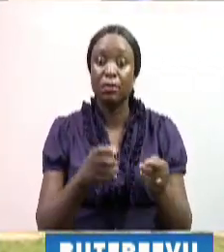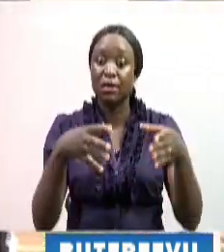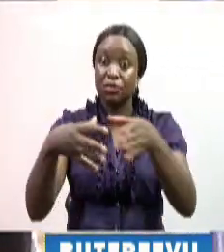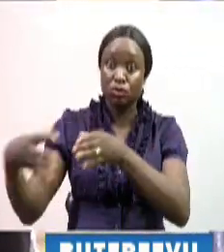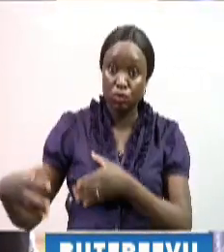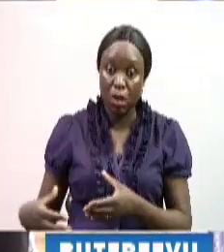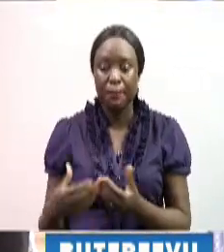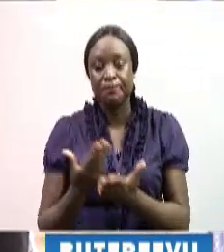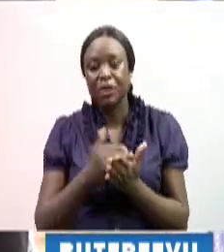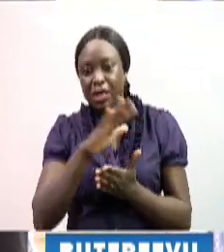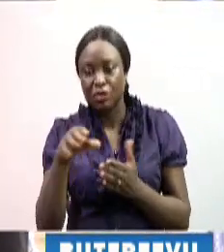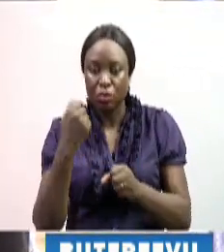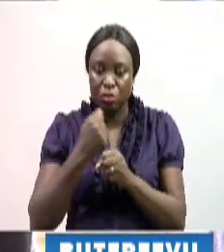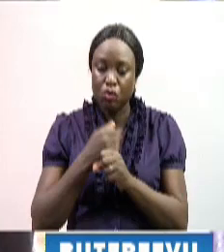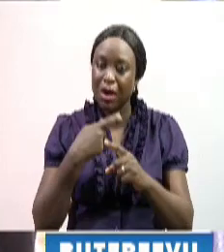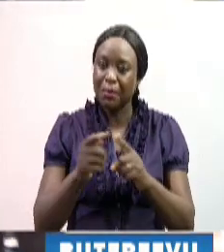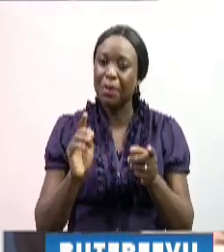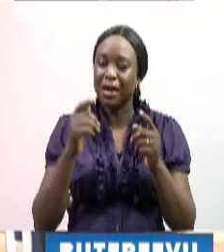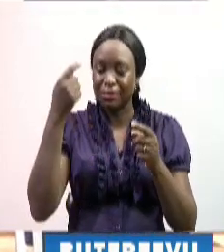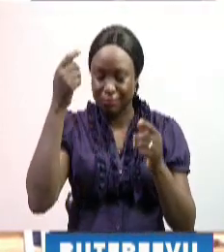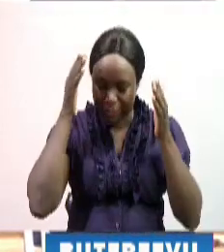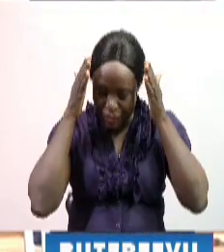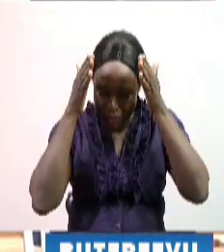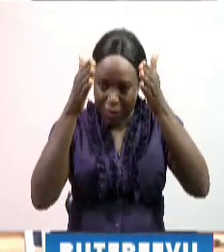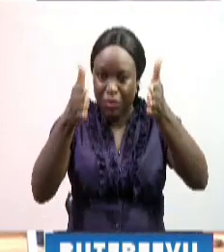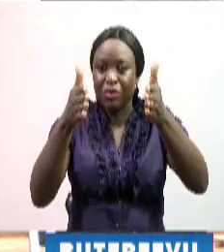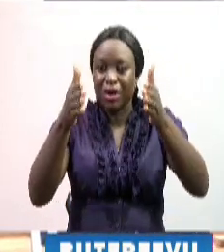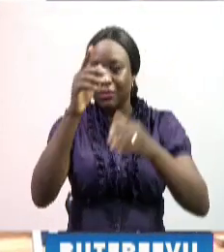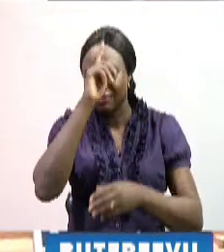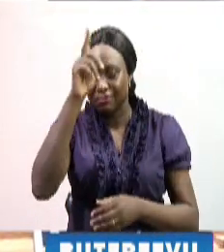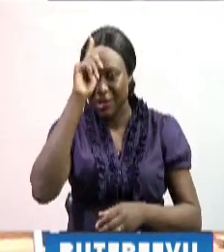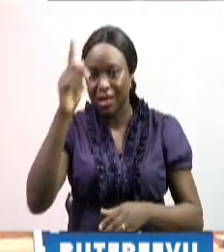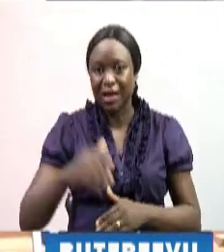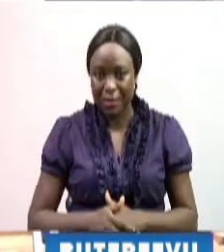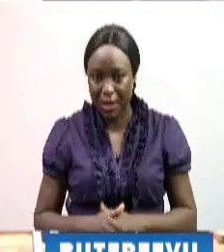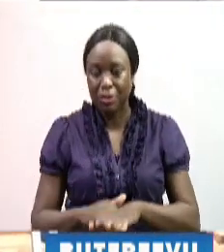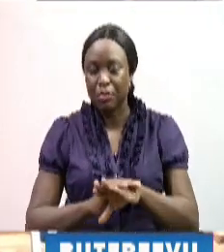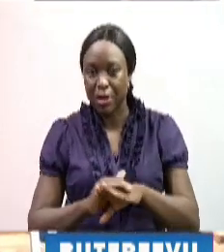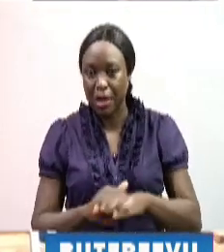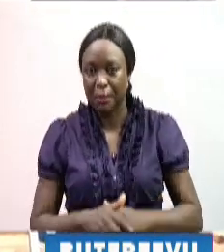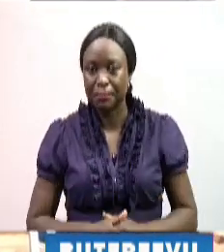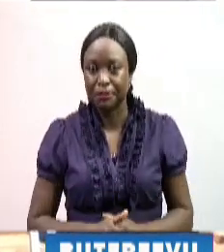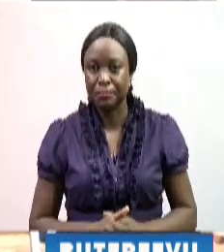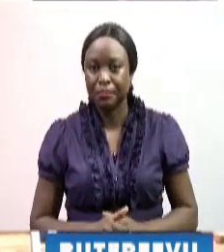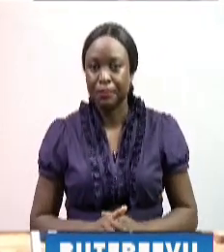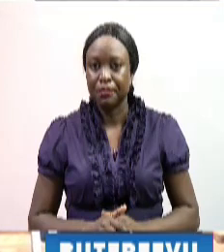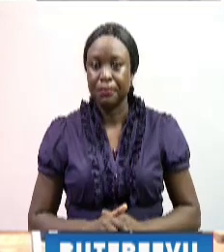gyabwe gyonna ng'obwanga babolekeza Mpologoma ya Buganda Ssaabasajja Kabaka Ronald Muwenda Mutebi II.